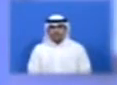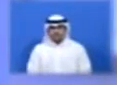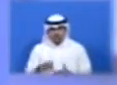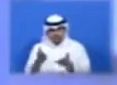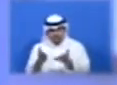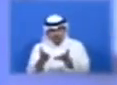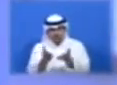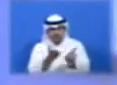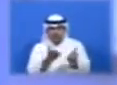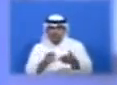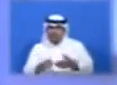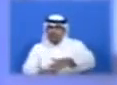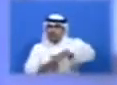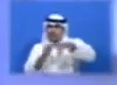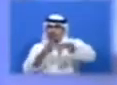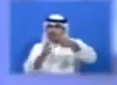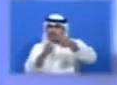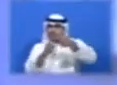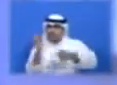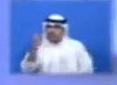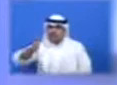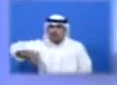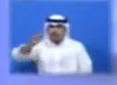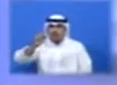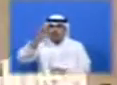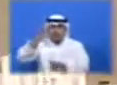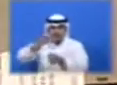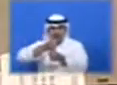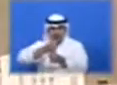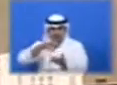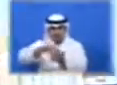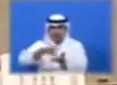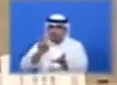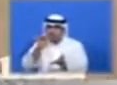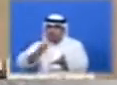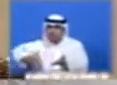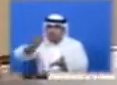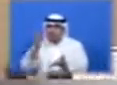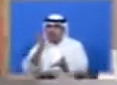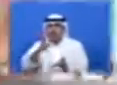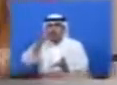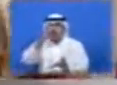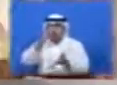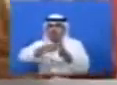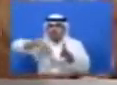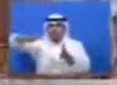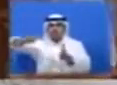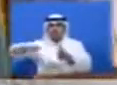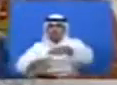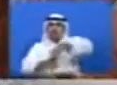استقبل سمو ولي العهد الشيخ نواف الأحمد الجابر الصباح حفظه الله بقصر بيان صباح اليوم معالي رئيس مجلس الأمة السابق جاسم محمد